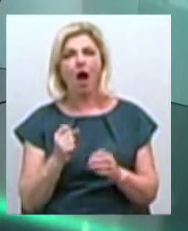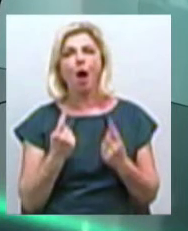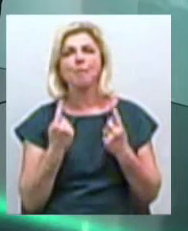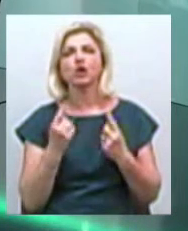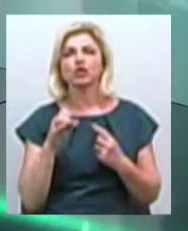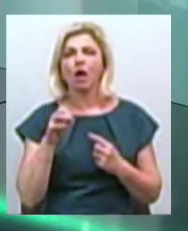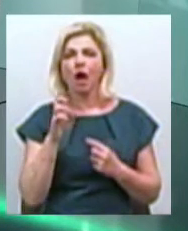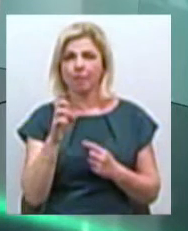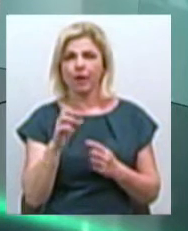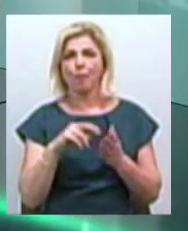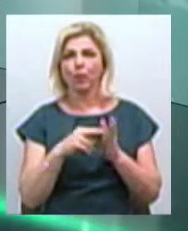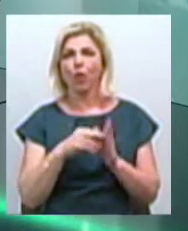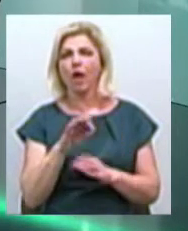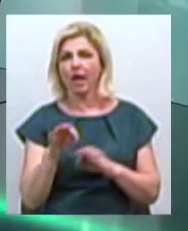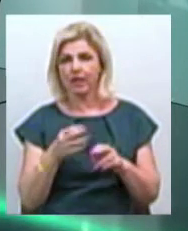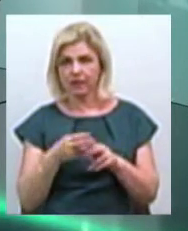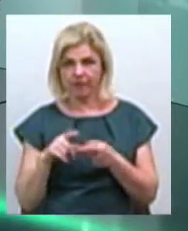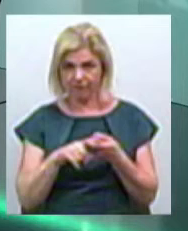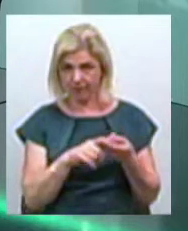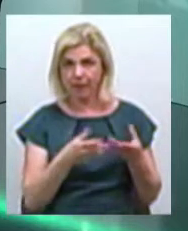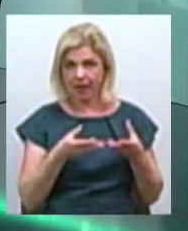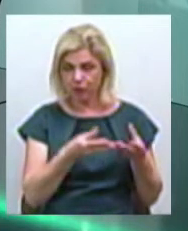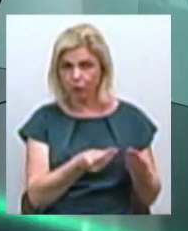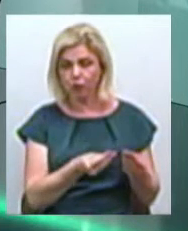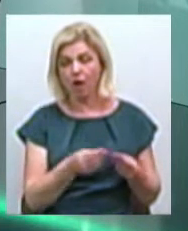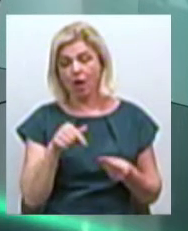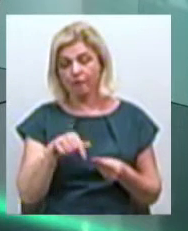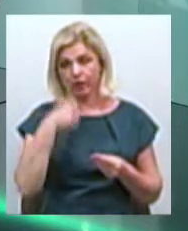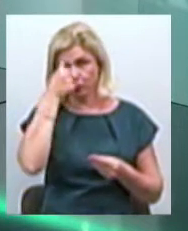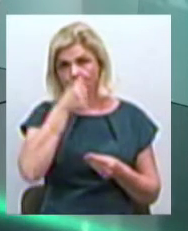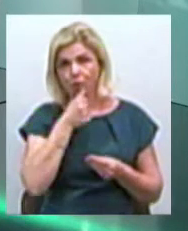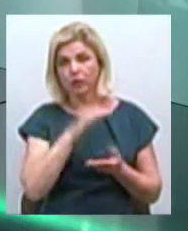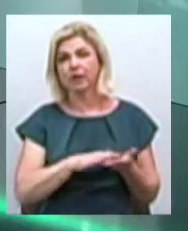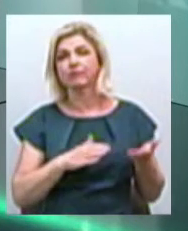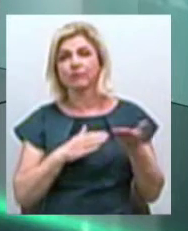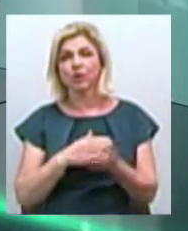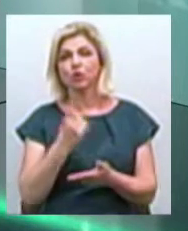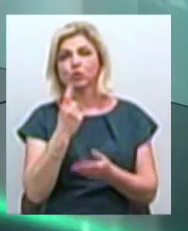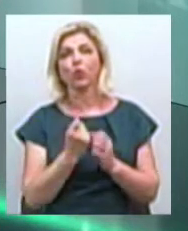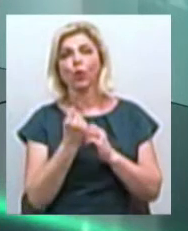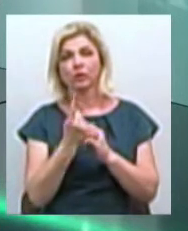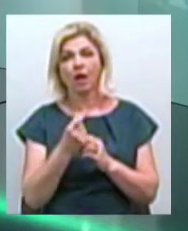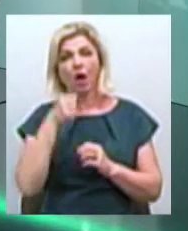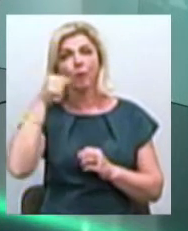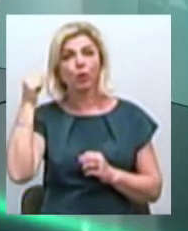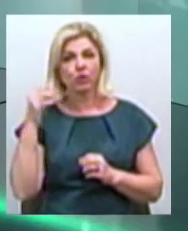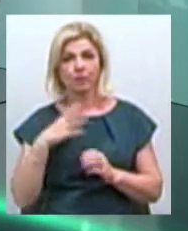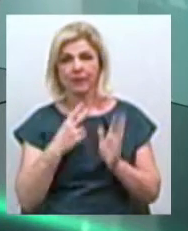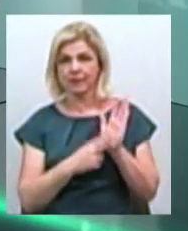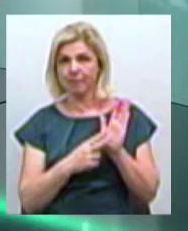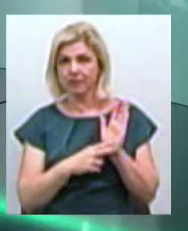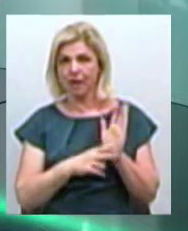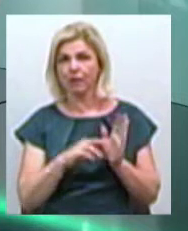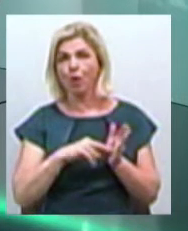це вплинуло? Ну, у нас подано в цьому році 111 проєктів, в минулому це було 70 проєктів.